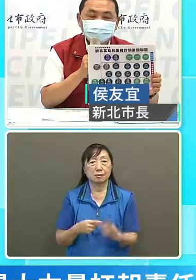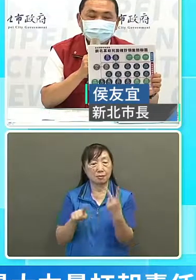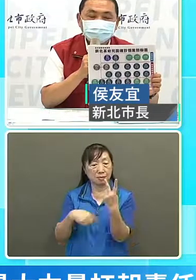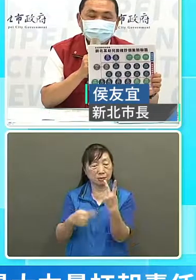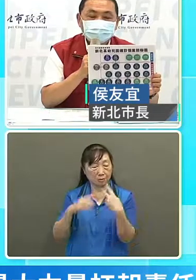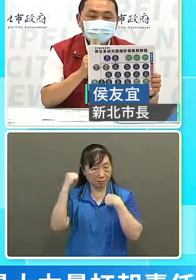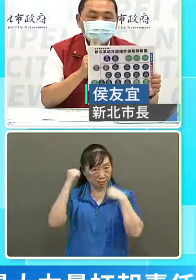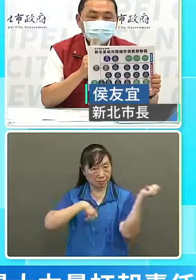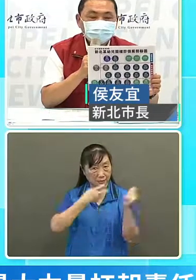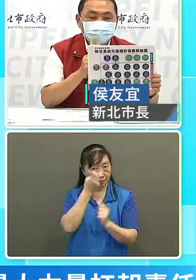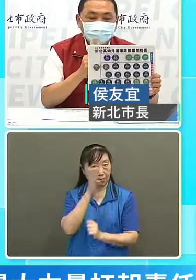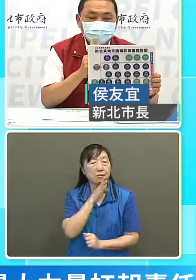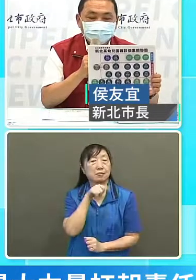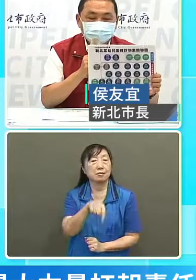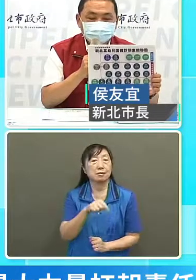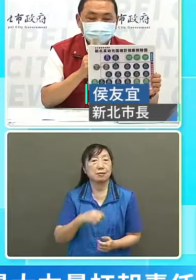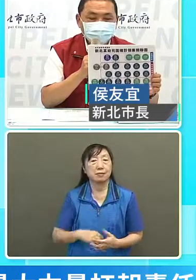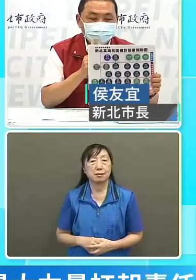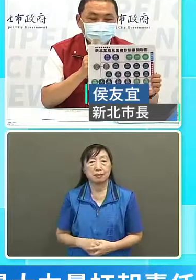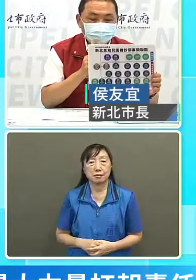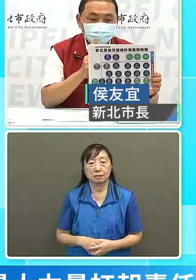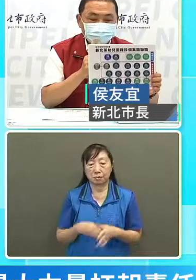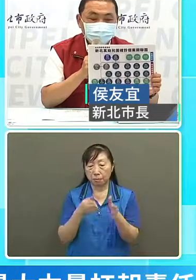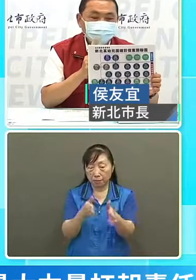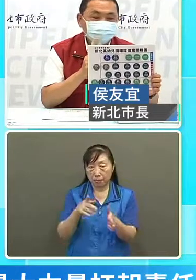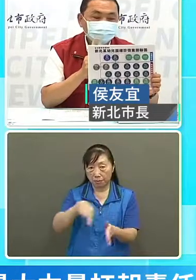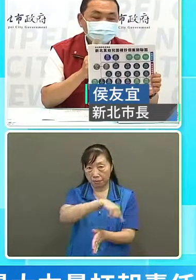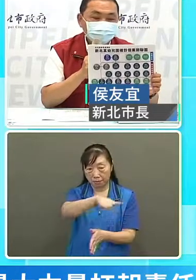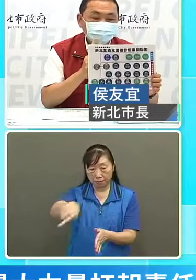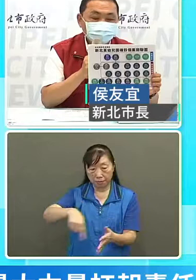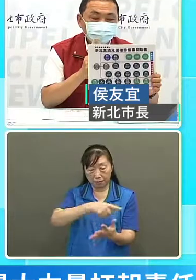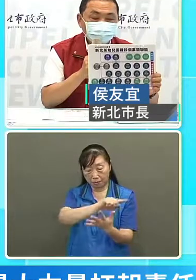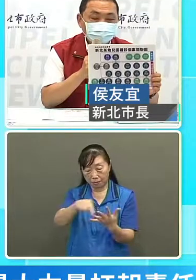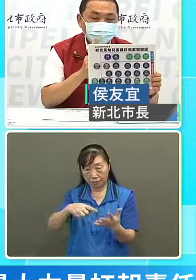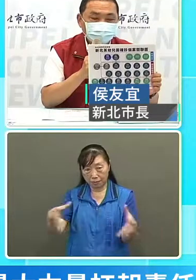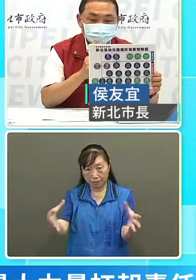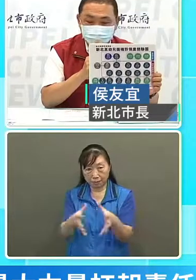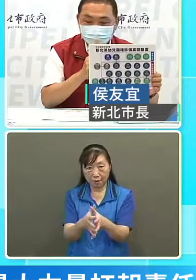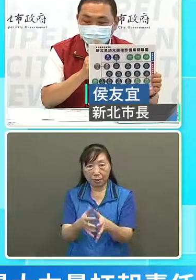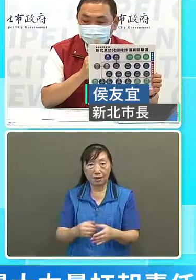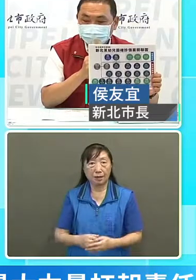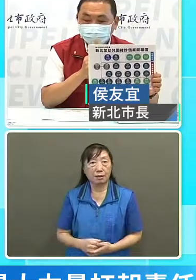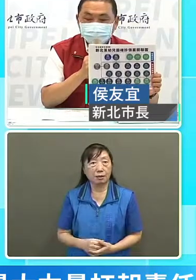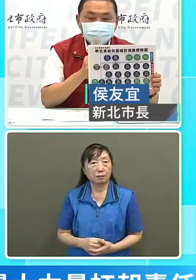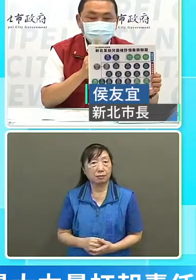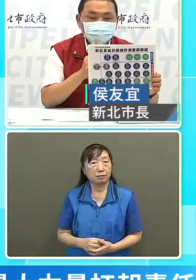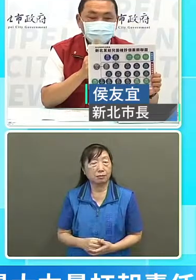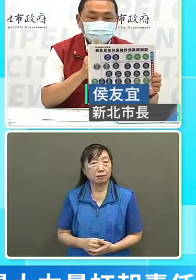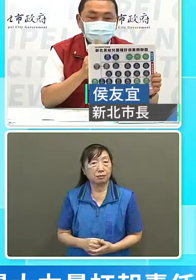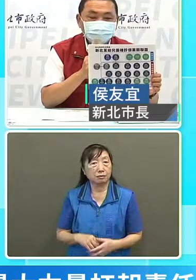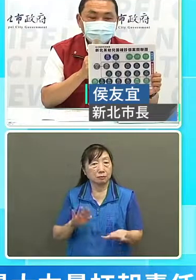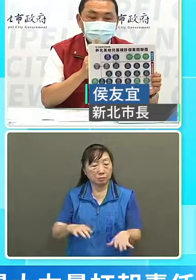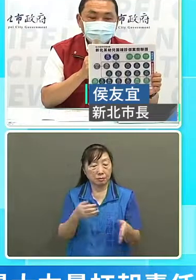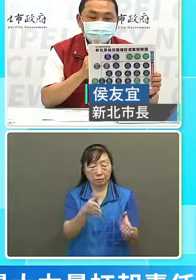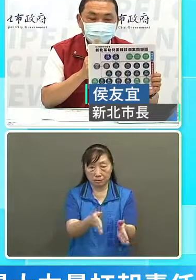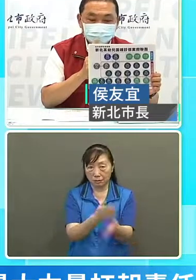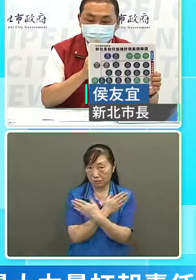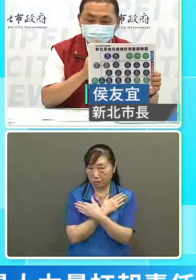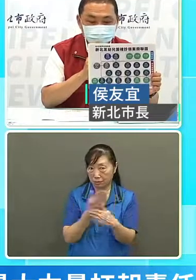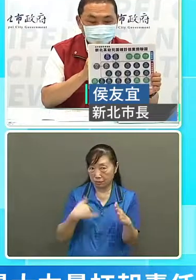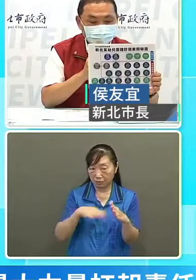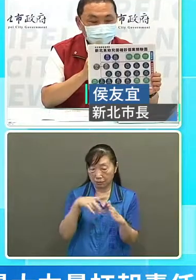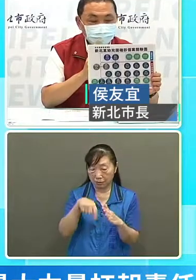来。我们在整体的系列里面，目前在幼儿园这个部